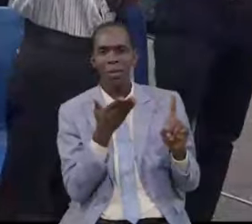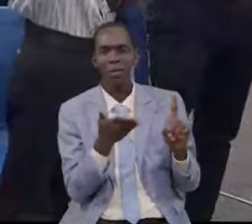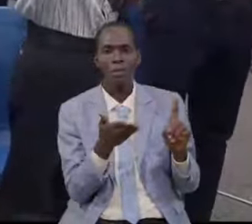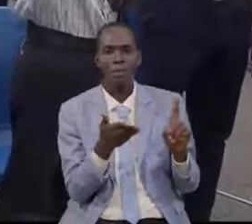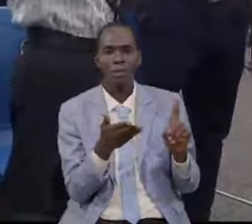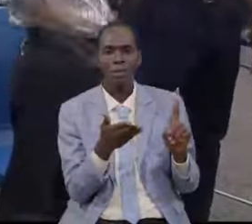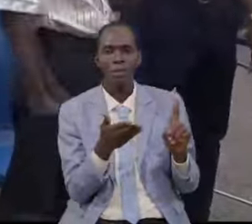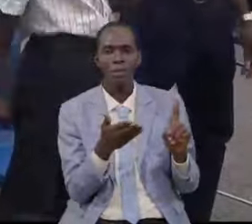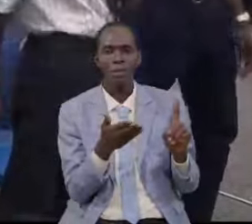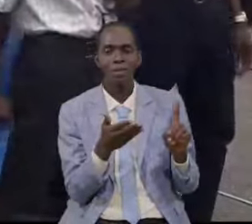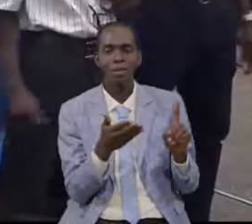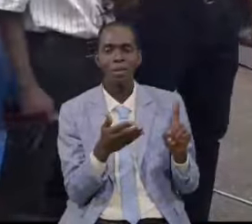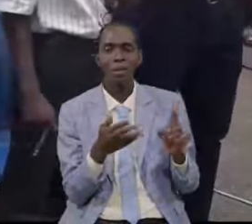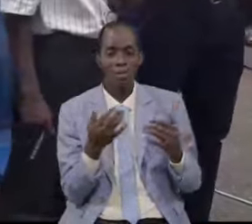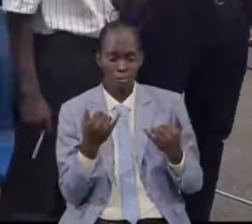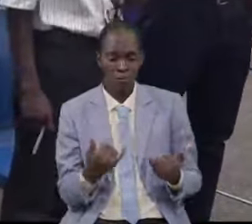Aujourd'hui,